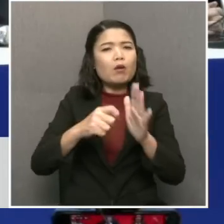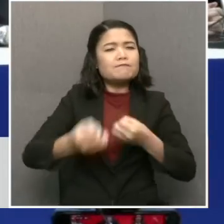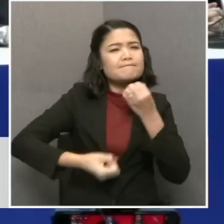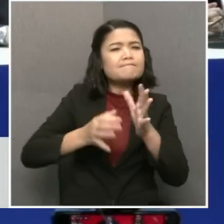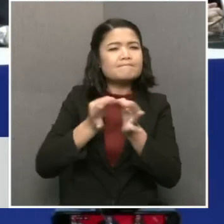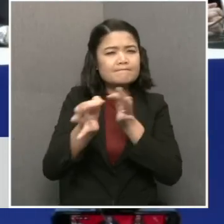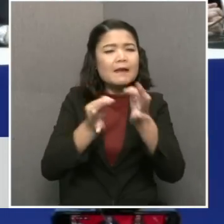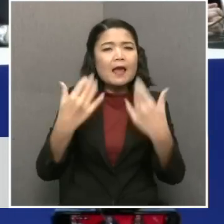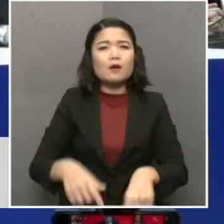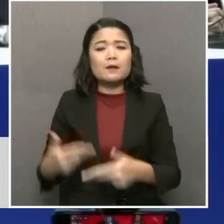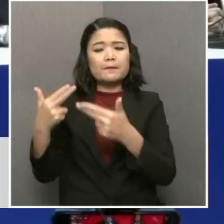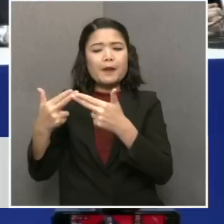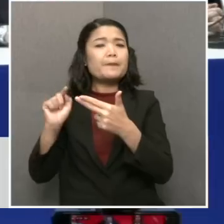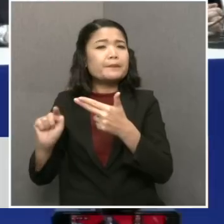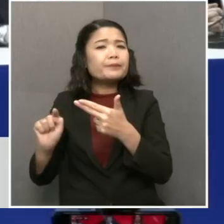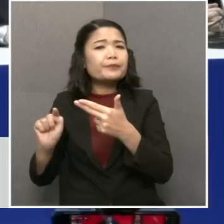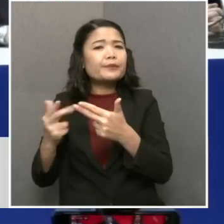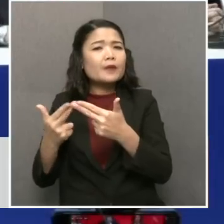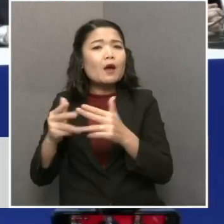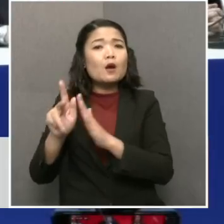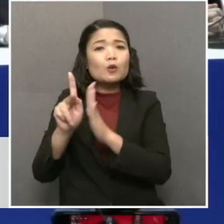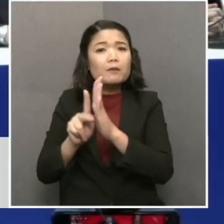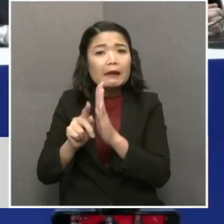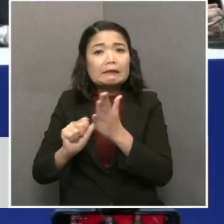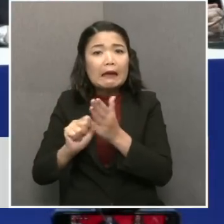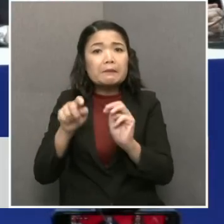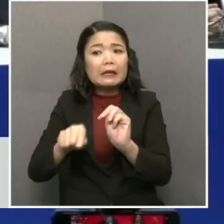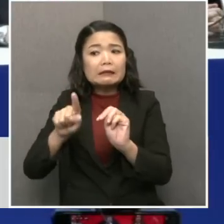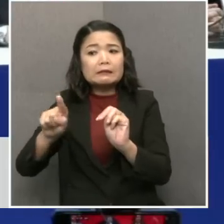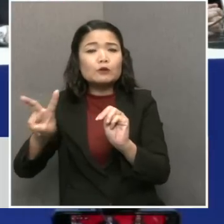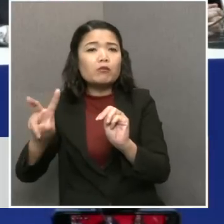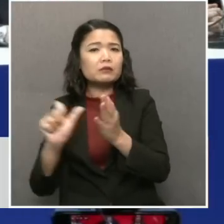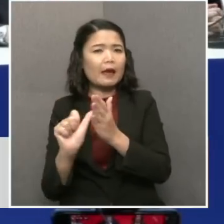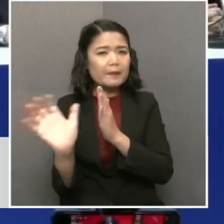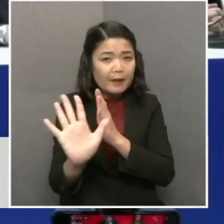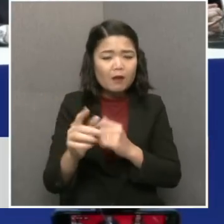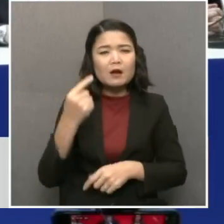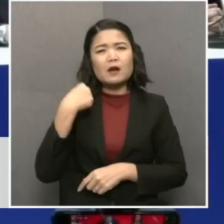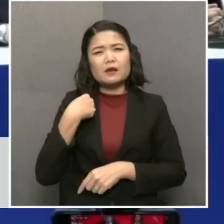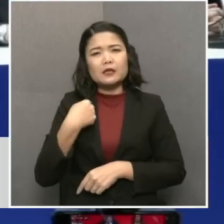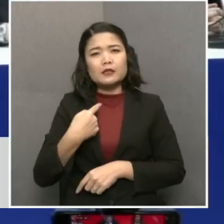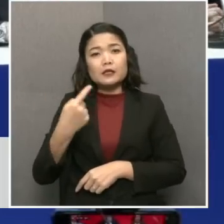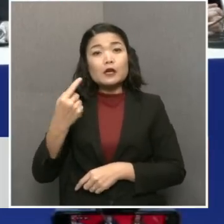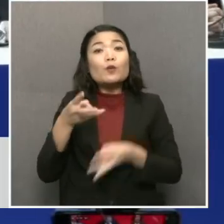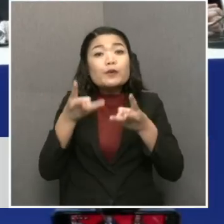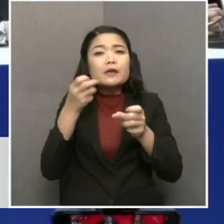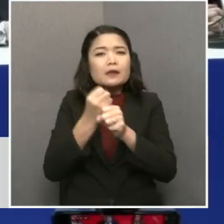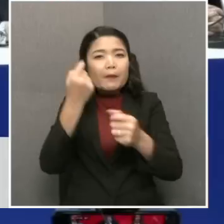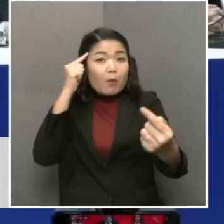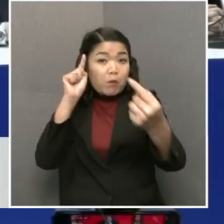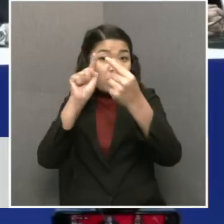าติเนี่ยเราไม่ได้มีเพียงแค่มาตรา112นะครับแต่เราคิดว่าแนวทางอุดมการณ์ของพรร